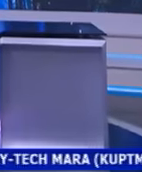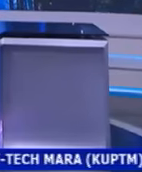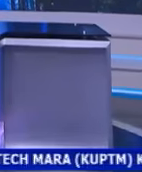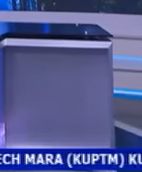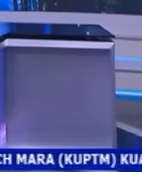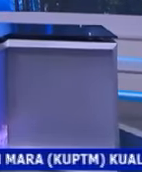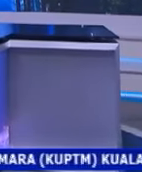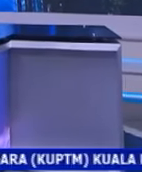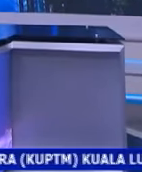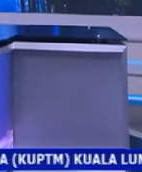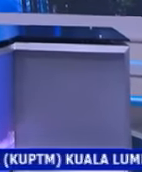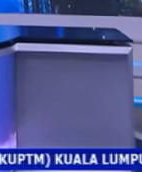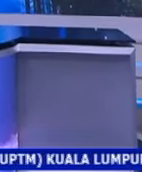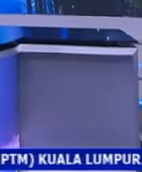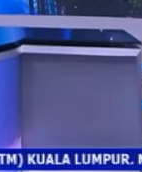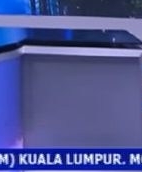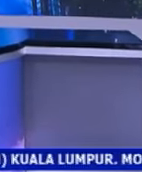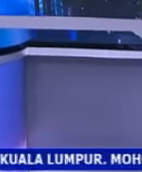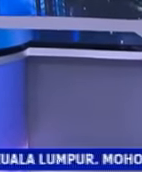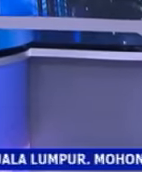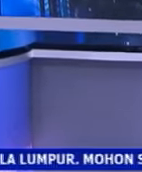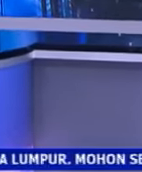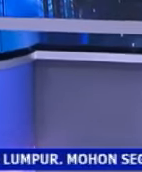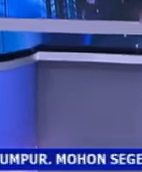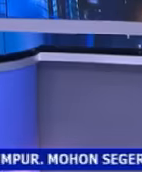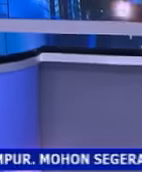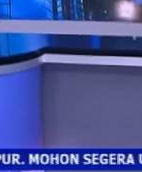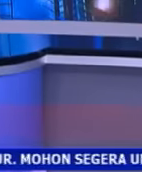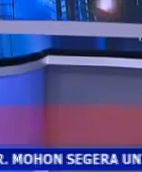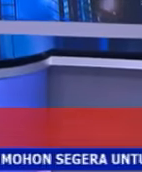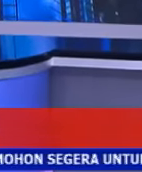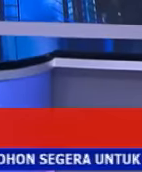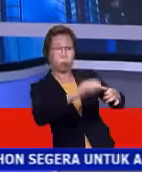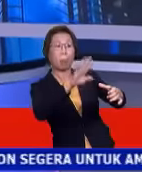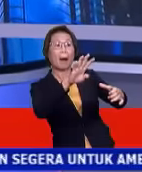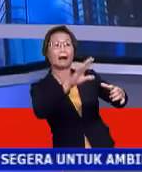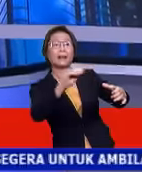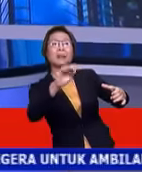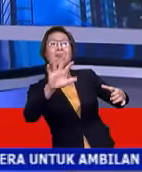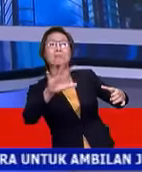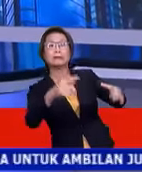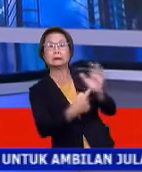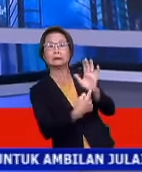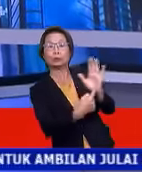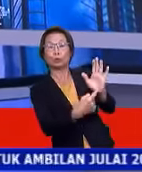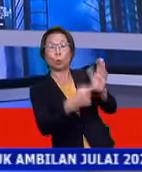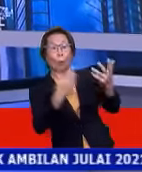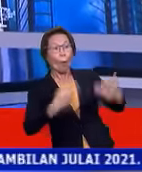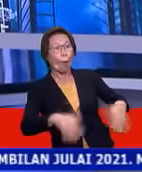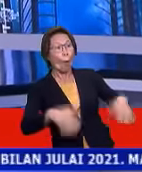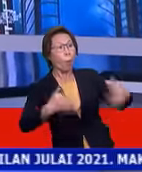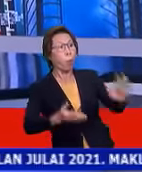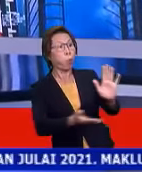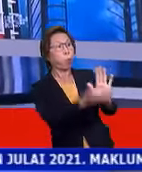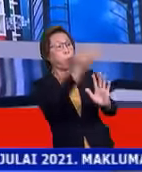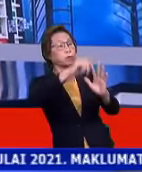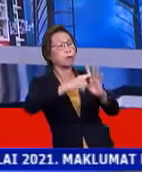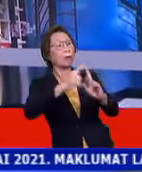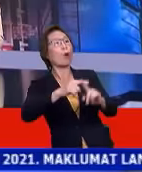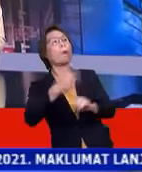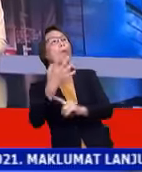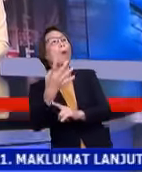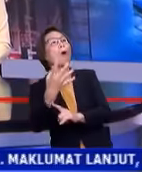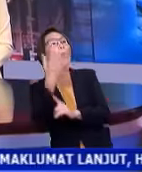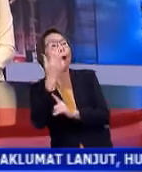Assalamualaikum, salam sejahtera. Jumlah pesakit COVID-19 bagi kategori 4 dan 5 menunjukkan tren meningkat sejak April lalu